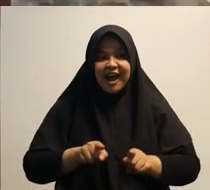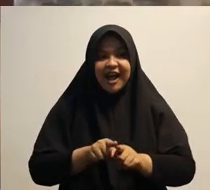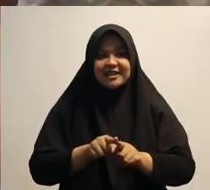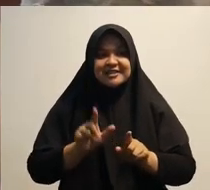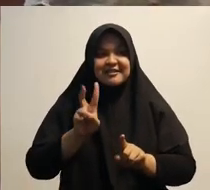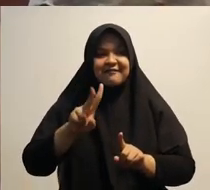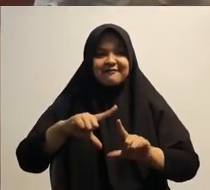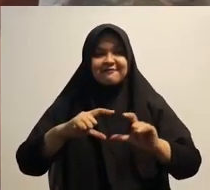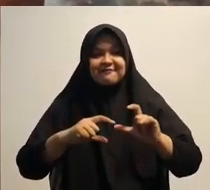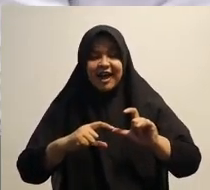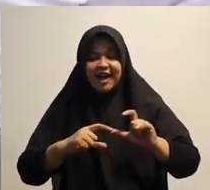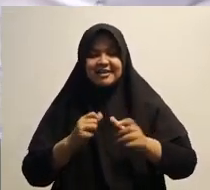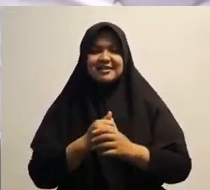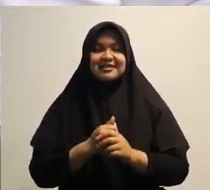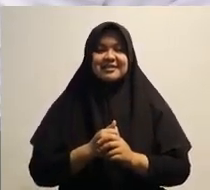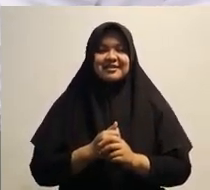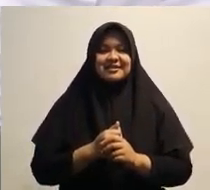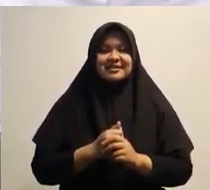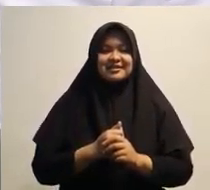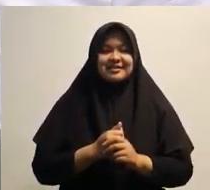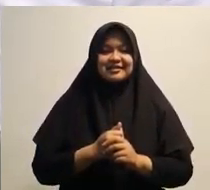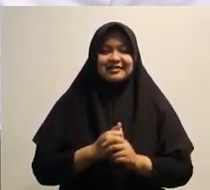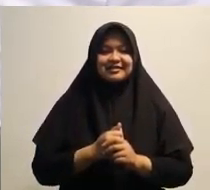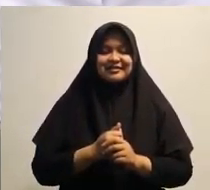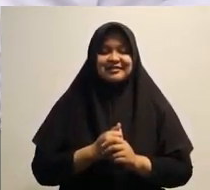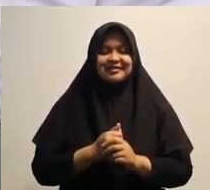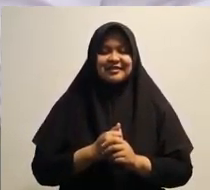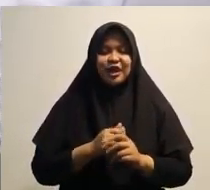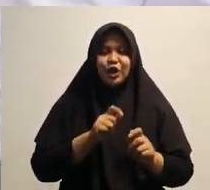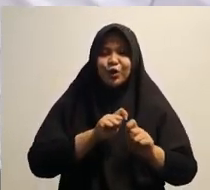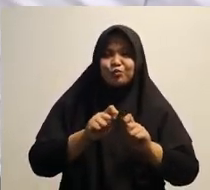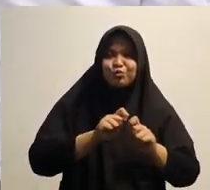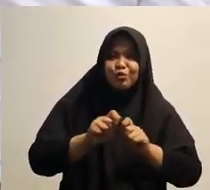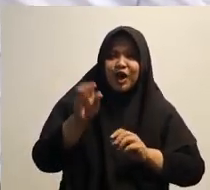vas, bisa buat ini.